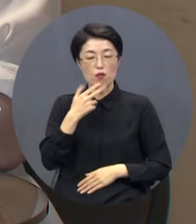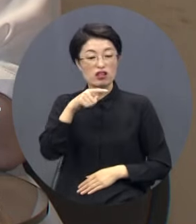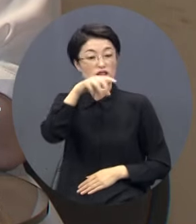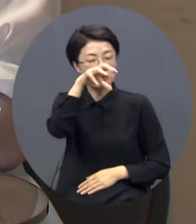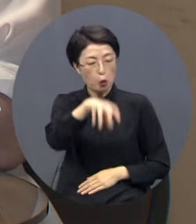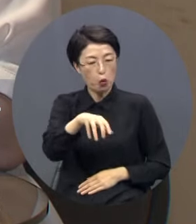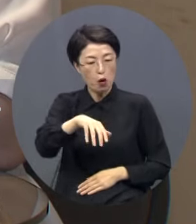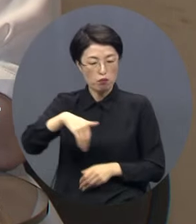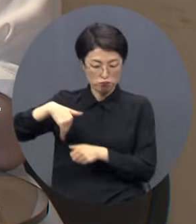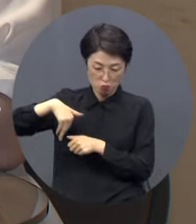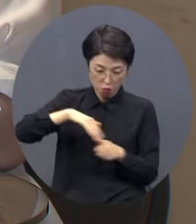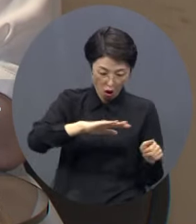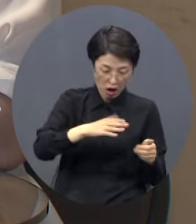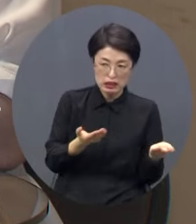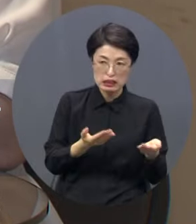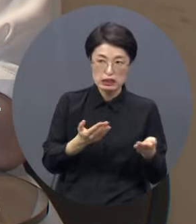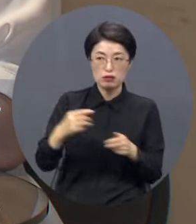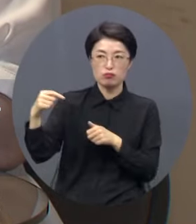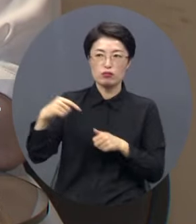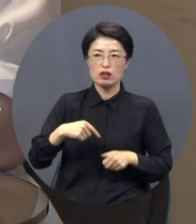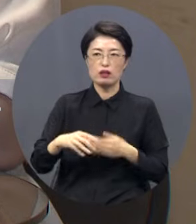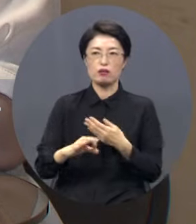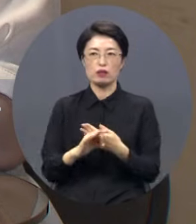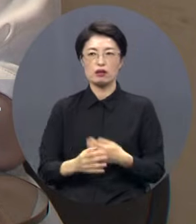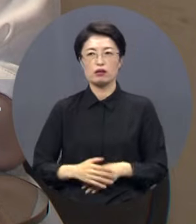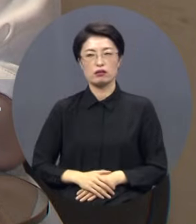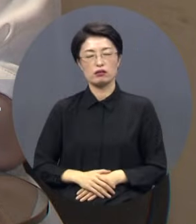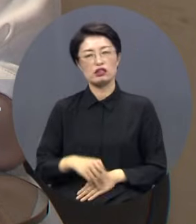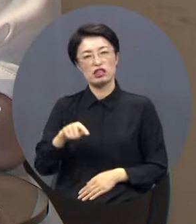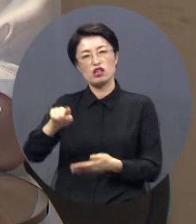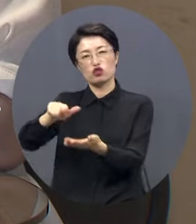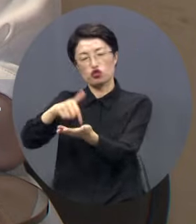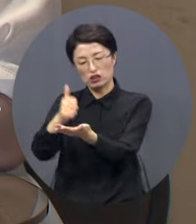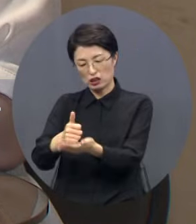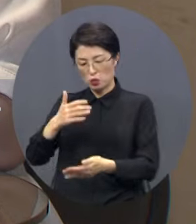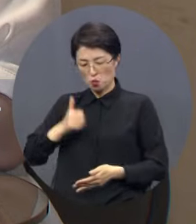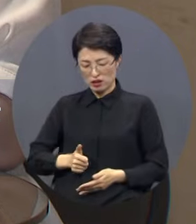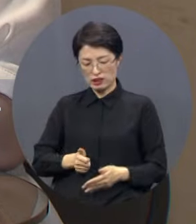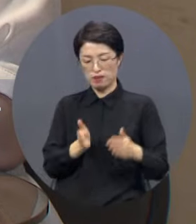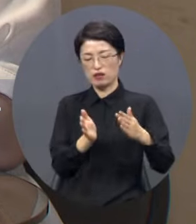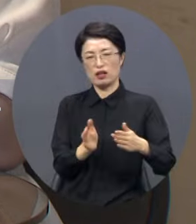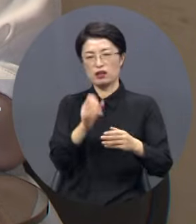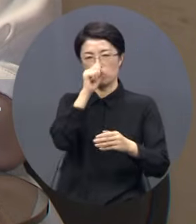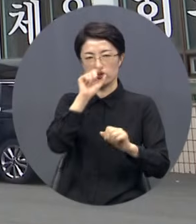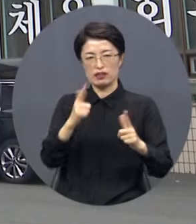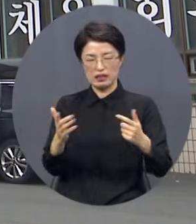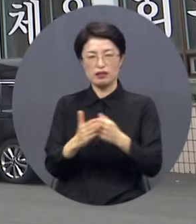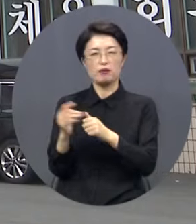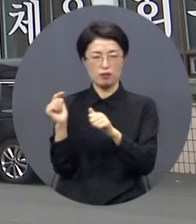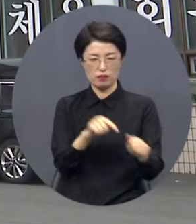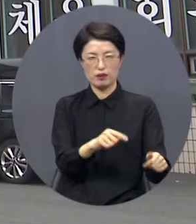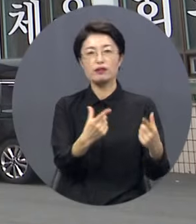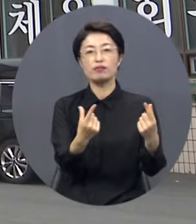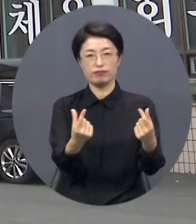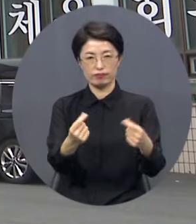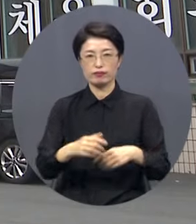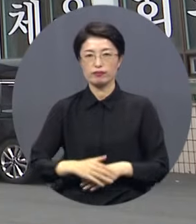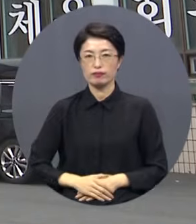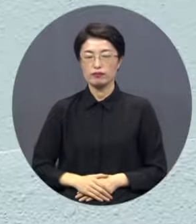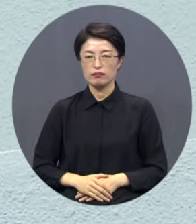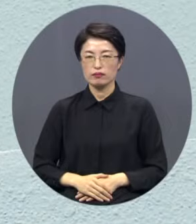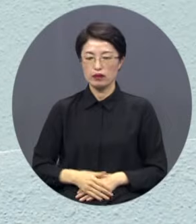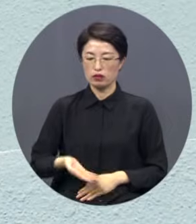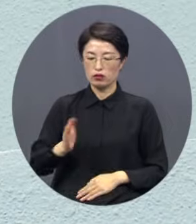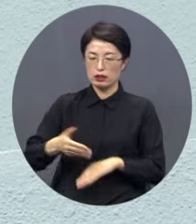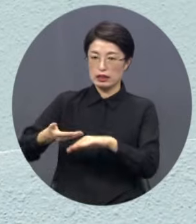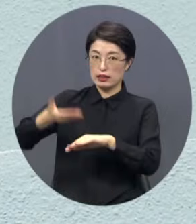한 것에 대해서는 회장님이나 부장님과 사이가 안 좋다 보니 그런 조치가 저한테 일어난 것 같습니다. 그러나